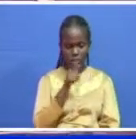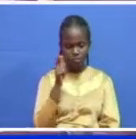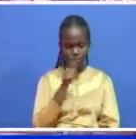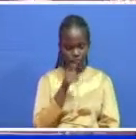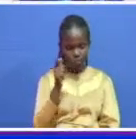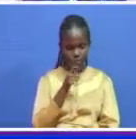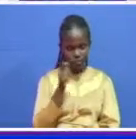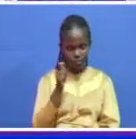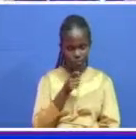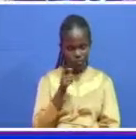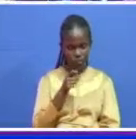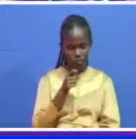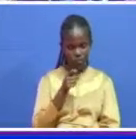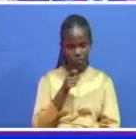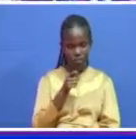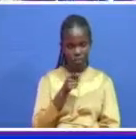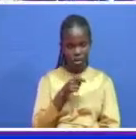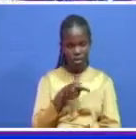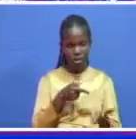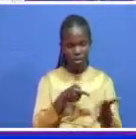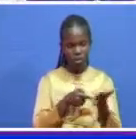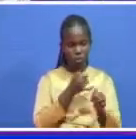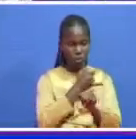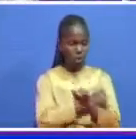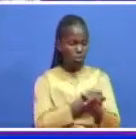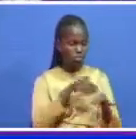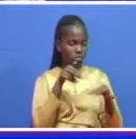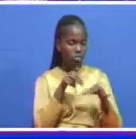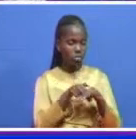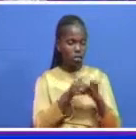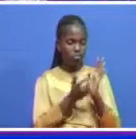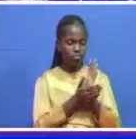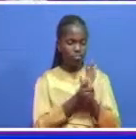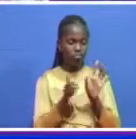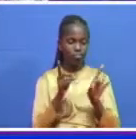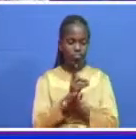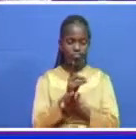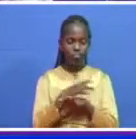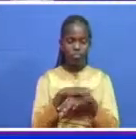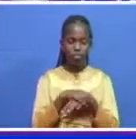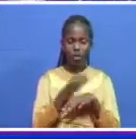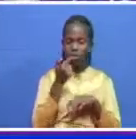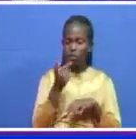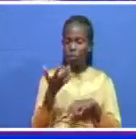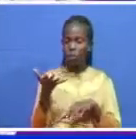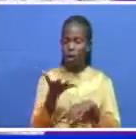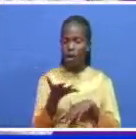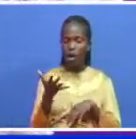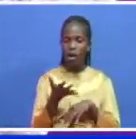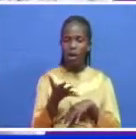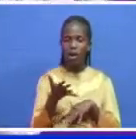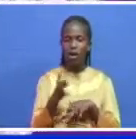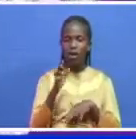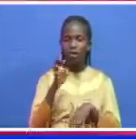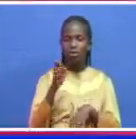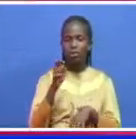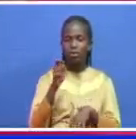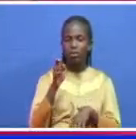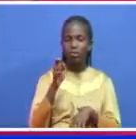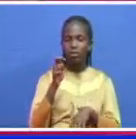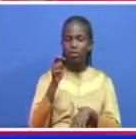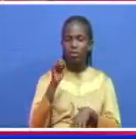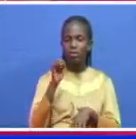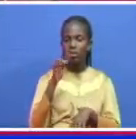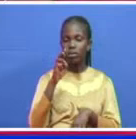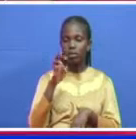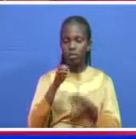malika masukulu ni maki ubundi na kukwata mautuika kibadhu kanyo. Ane na chathini cha kuthiumu ya weata mwalimu umawo